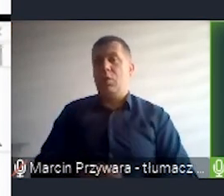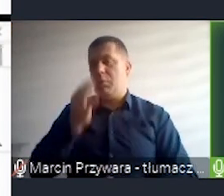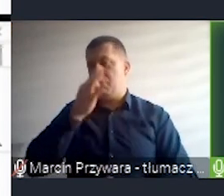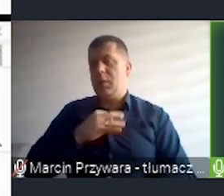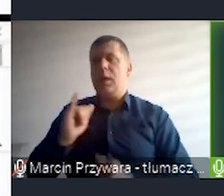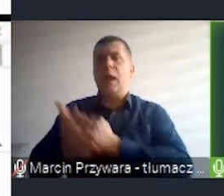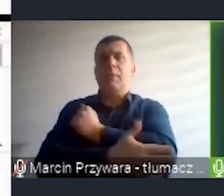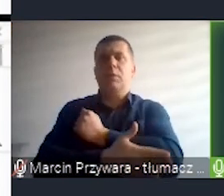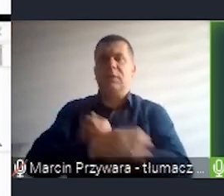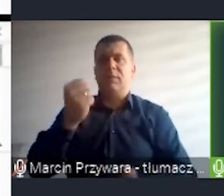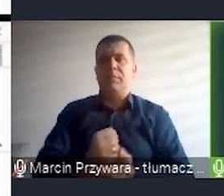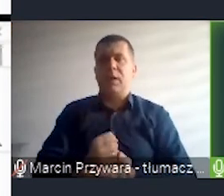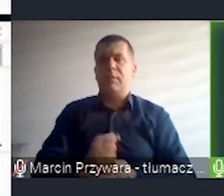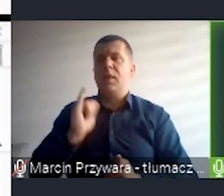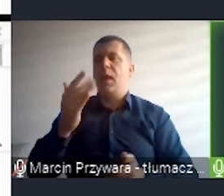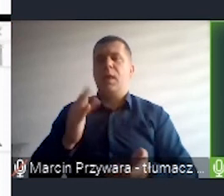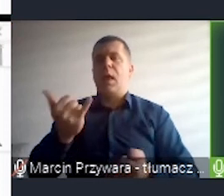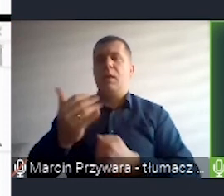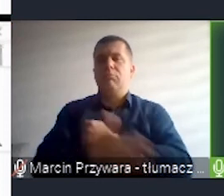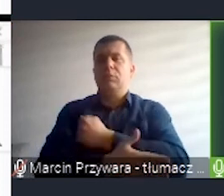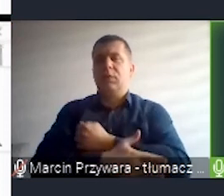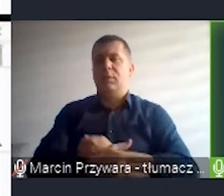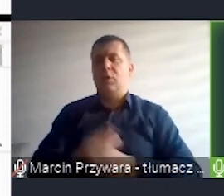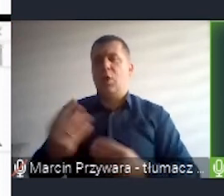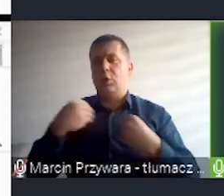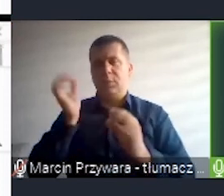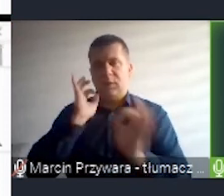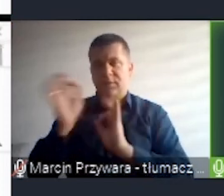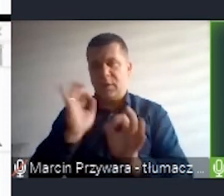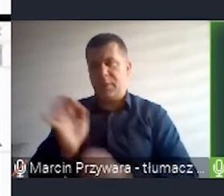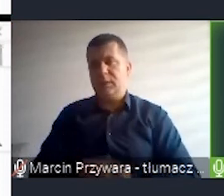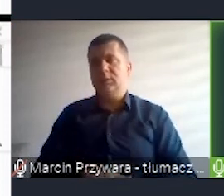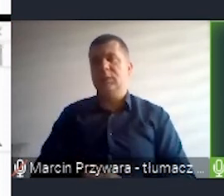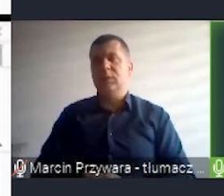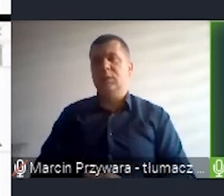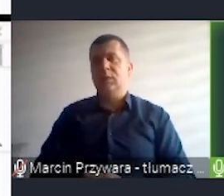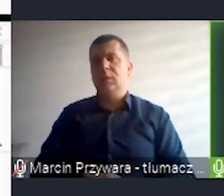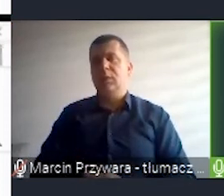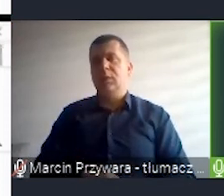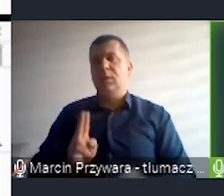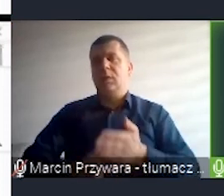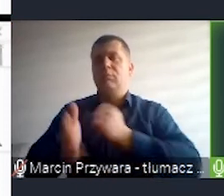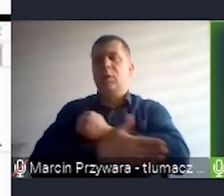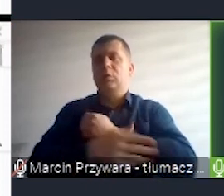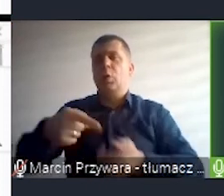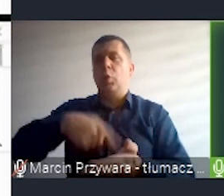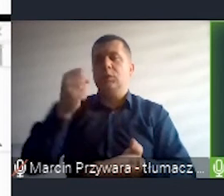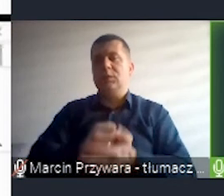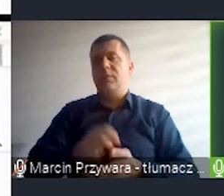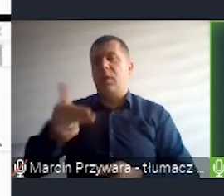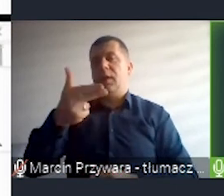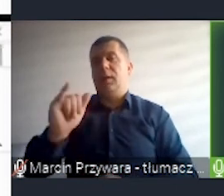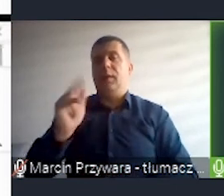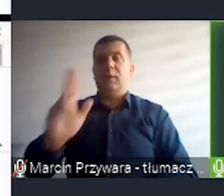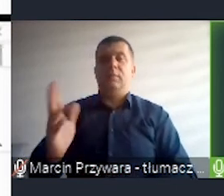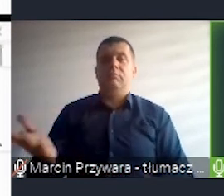o podstawę. Na jakiej podstawie? No i uzyskała informację na podstawie ustawy o Najwyższej Izbie Kontroli.